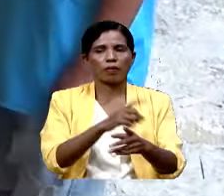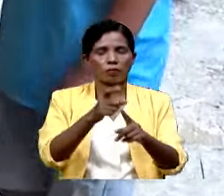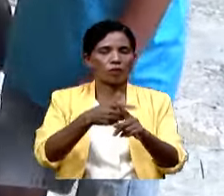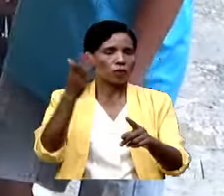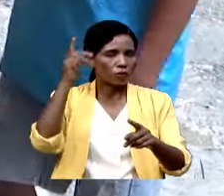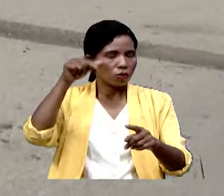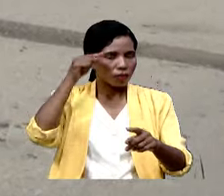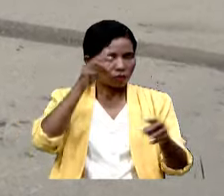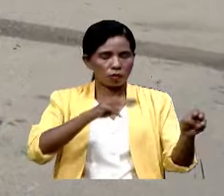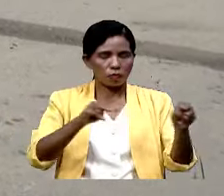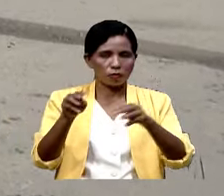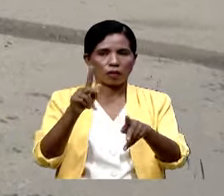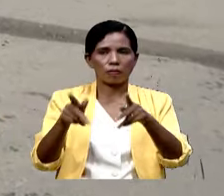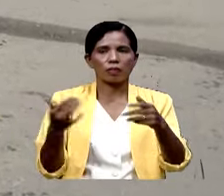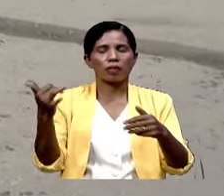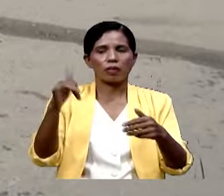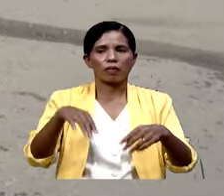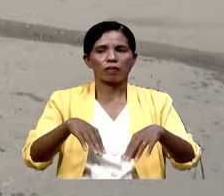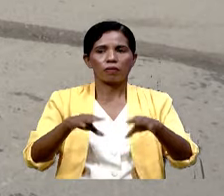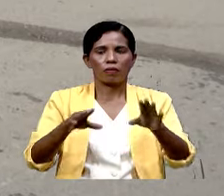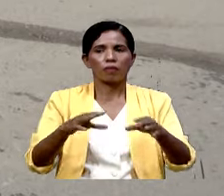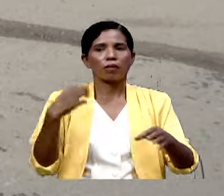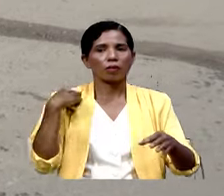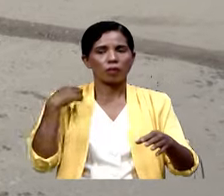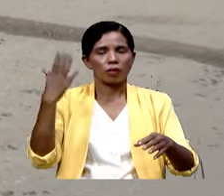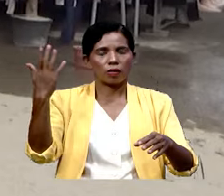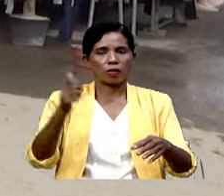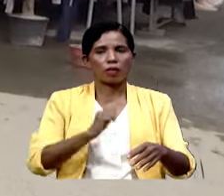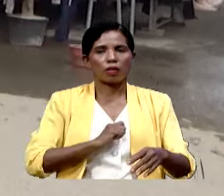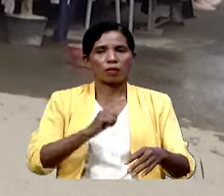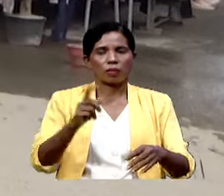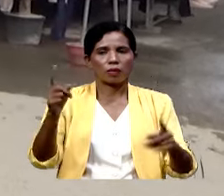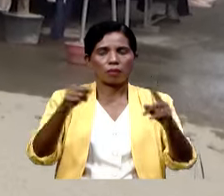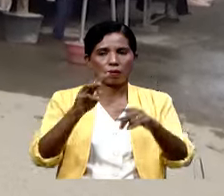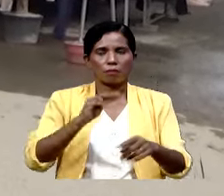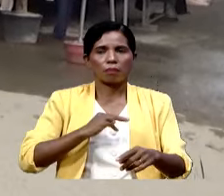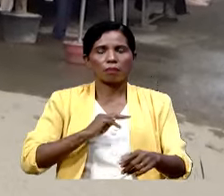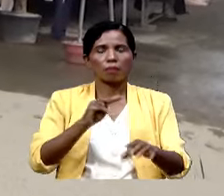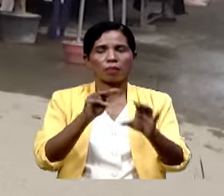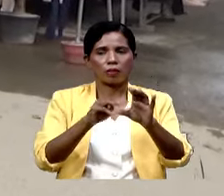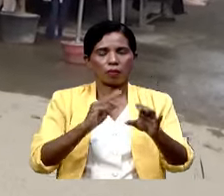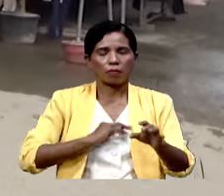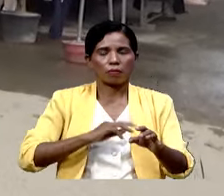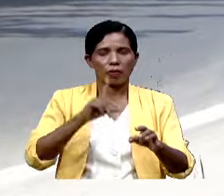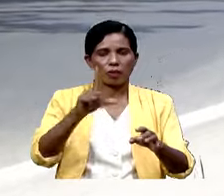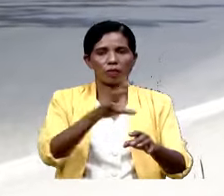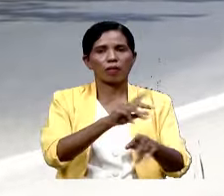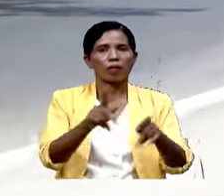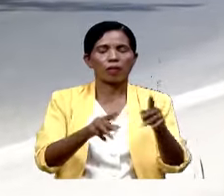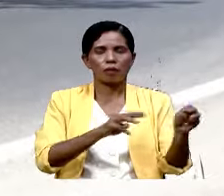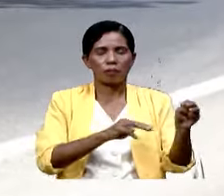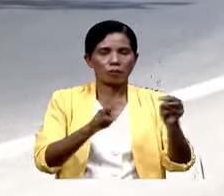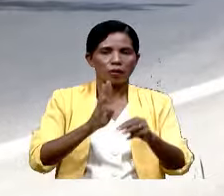guvernu hahu muda negosiante sira nebe durante ne fan ropa obralan. Ia aimutin ba merkadu mandewana no negosiante nu iha motayal